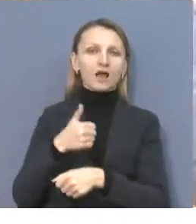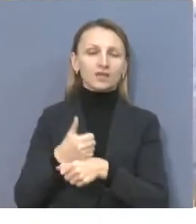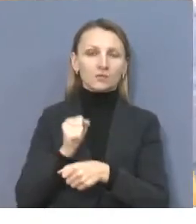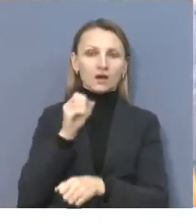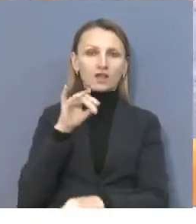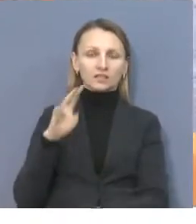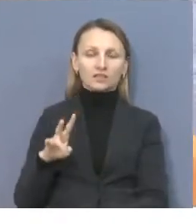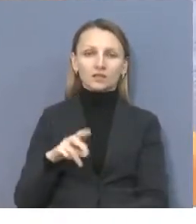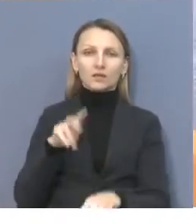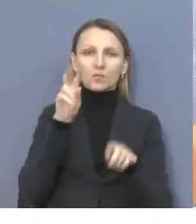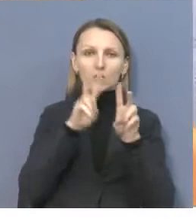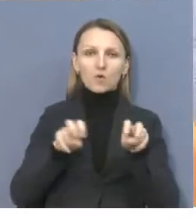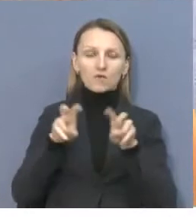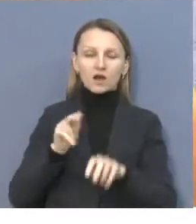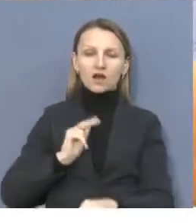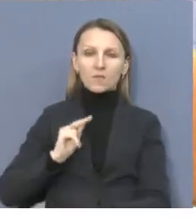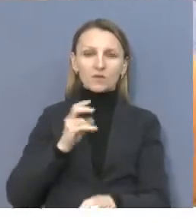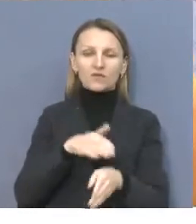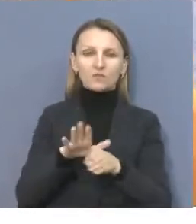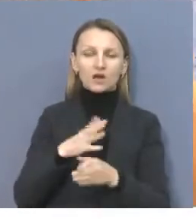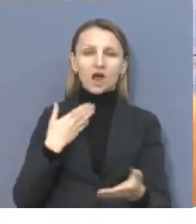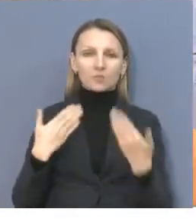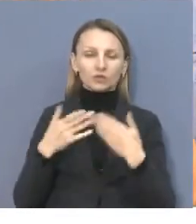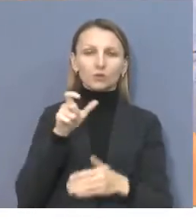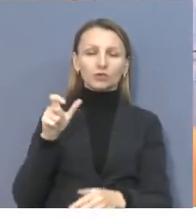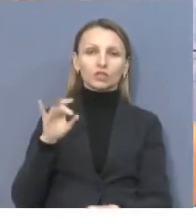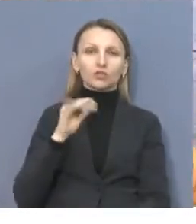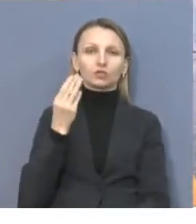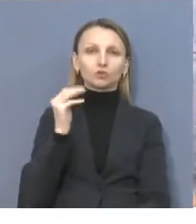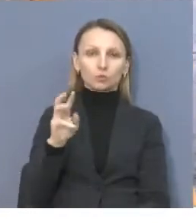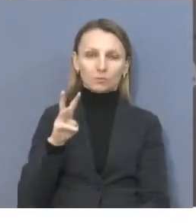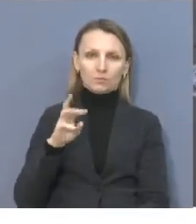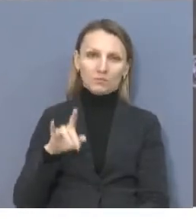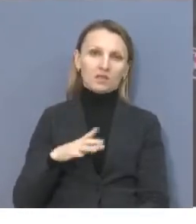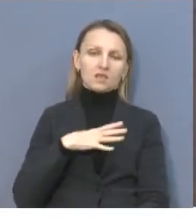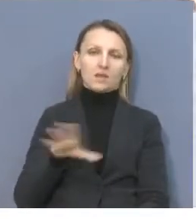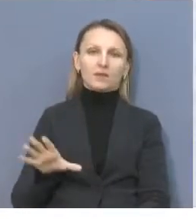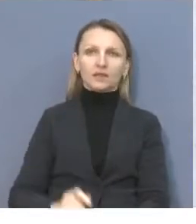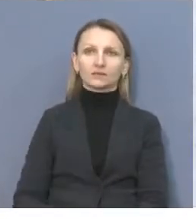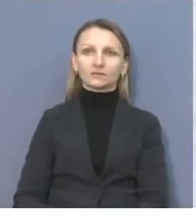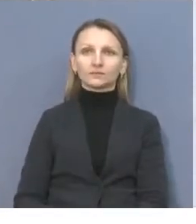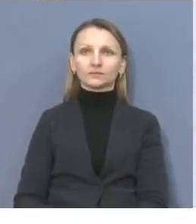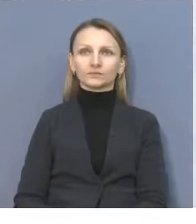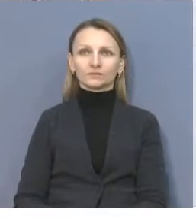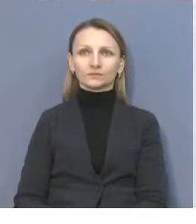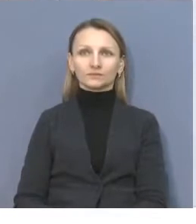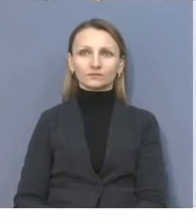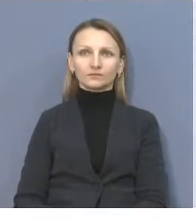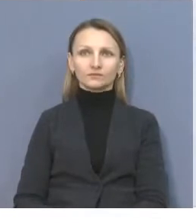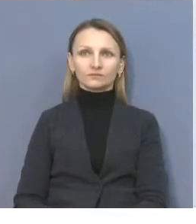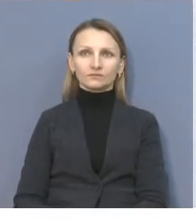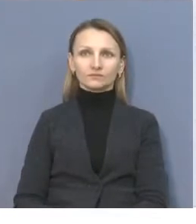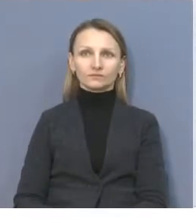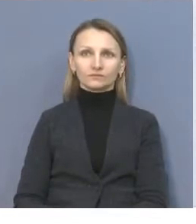проводит должной работой говорил бы с народом тогда бы шума такого не было мин хау ши носу не нужен